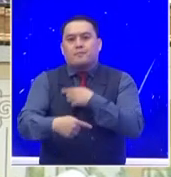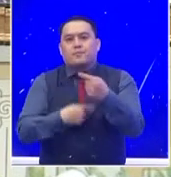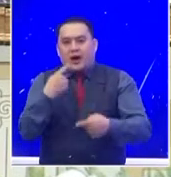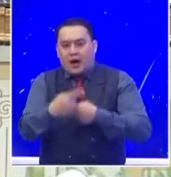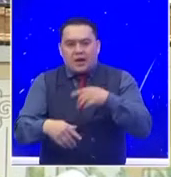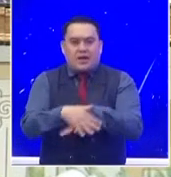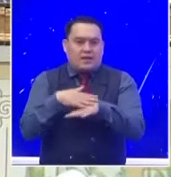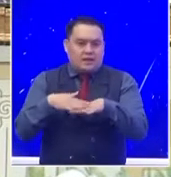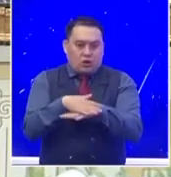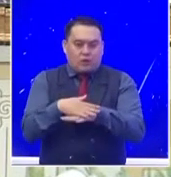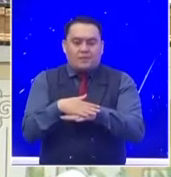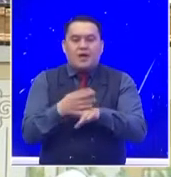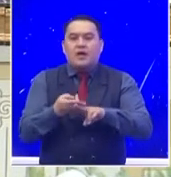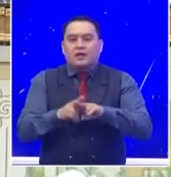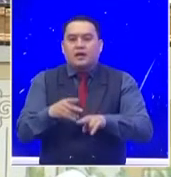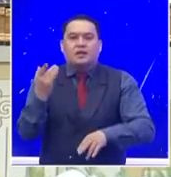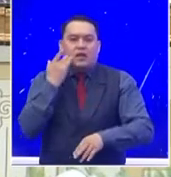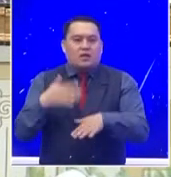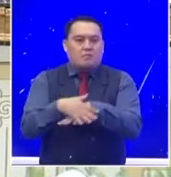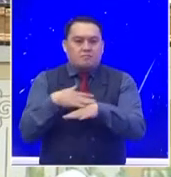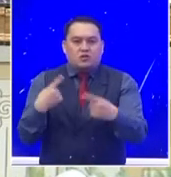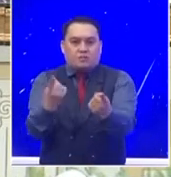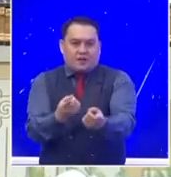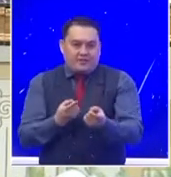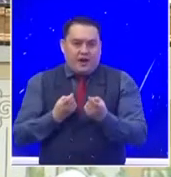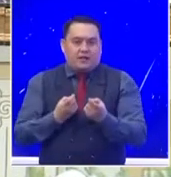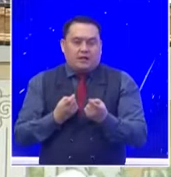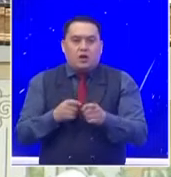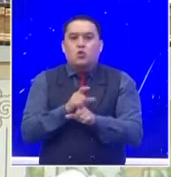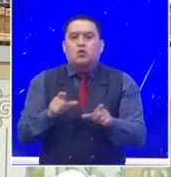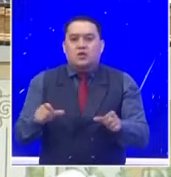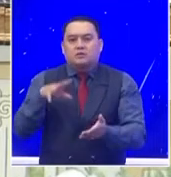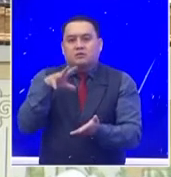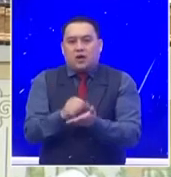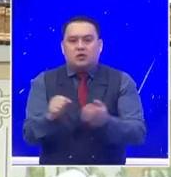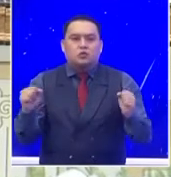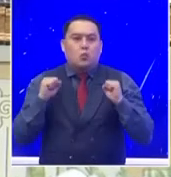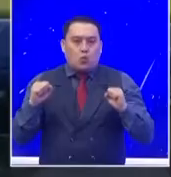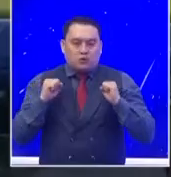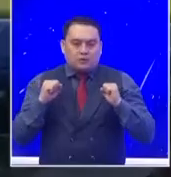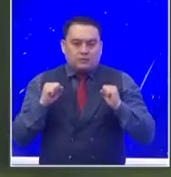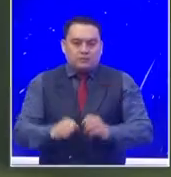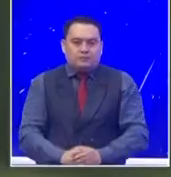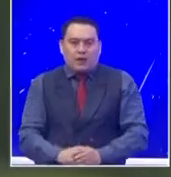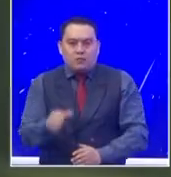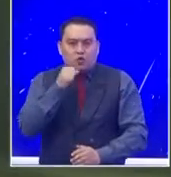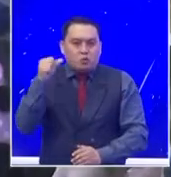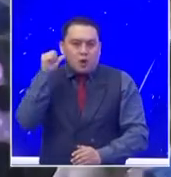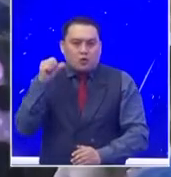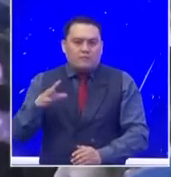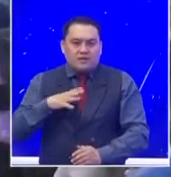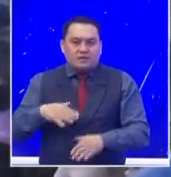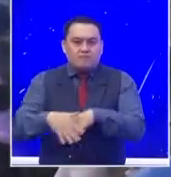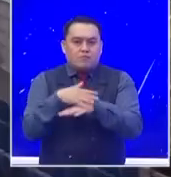здоровая нация и надо массово привлекать людей занятий физической спорта прошлый год выдался весьма